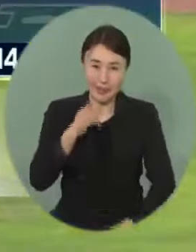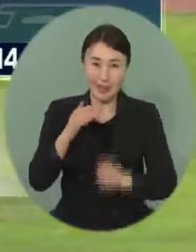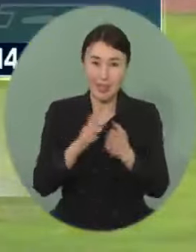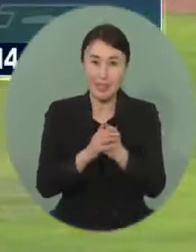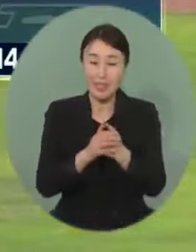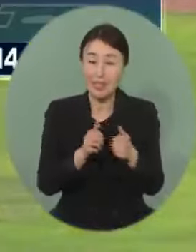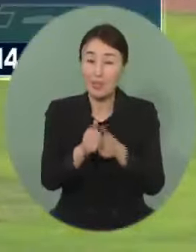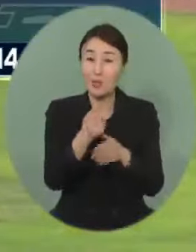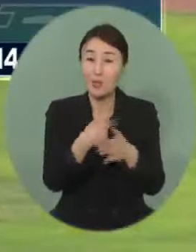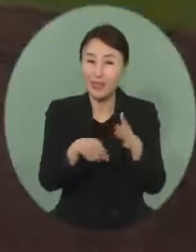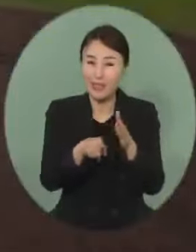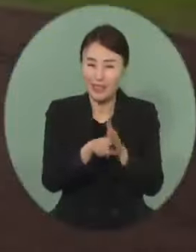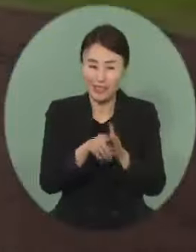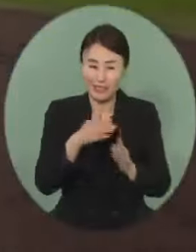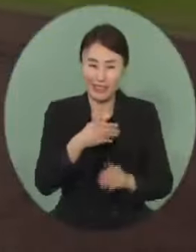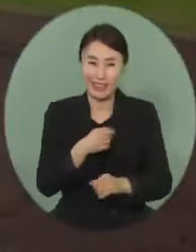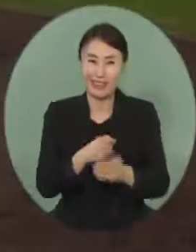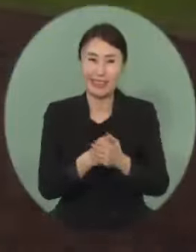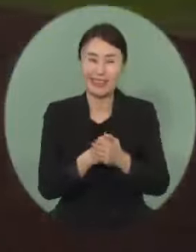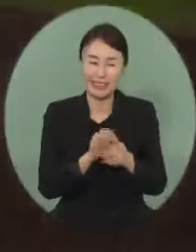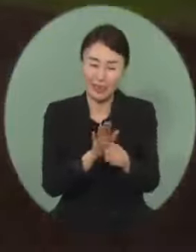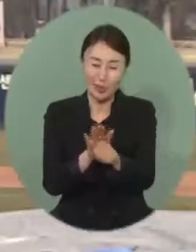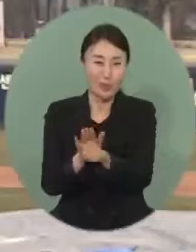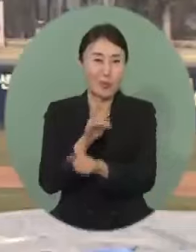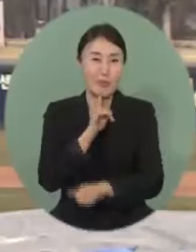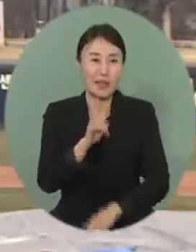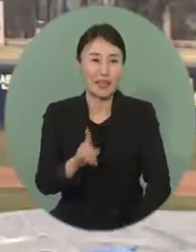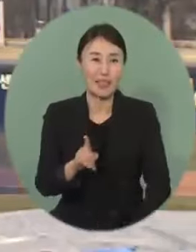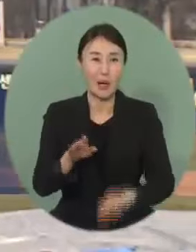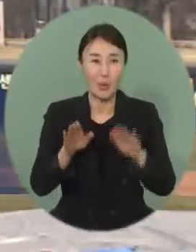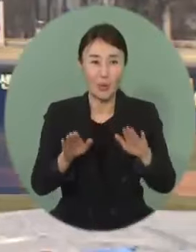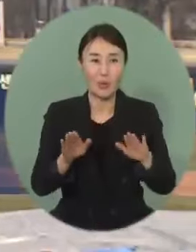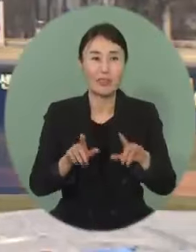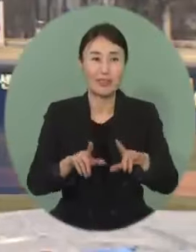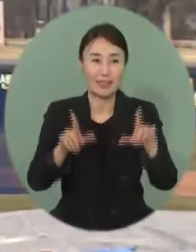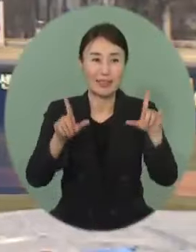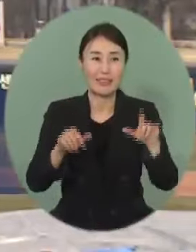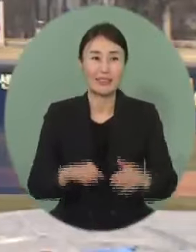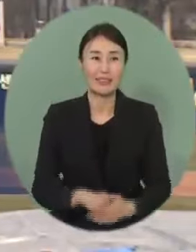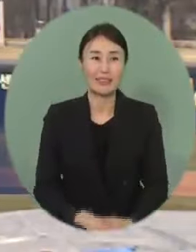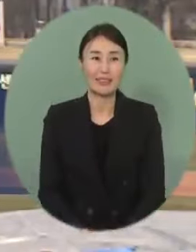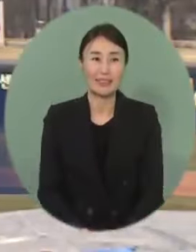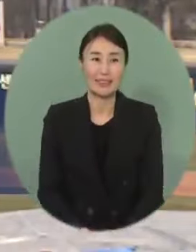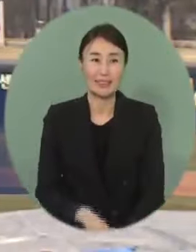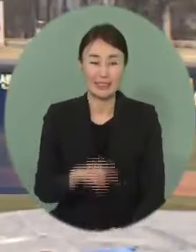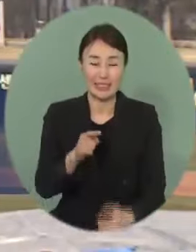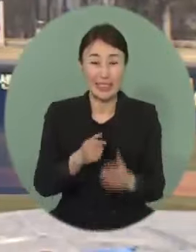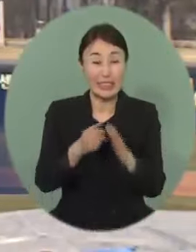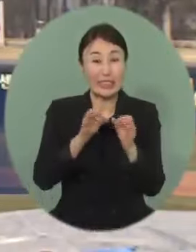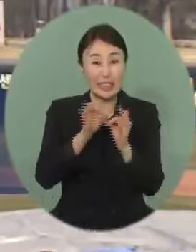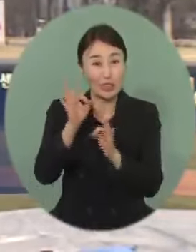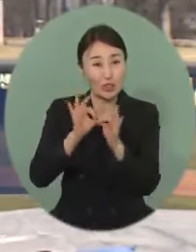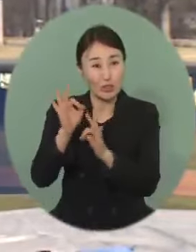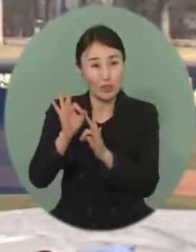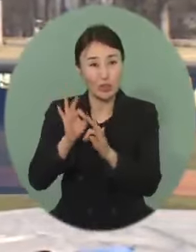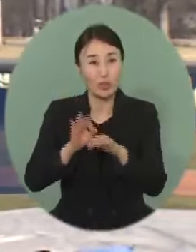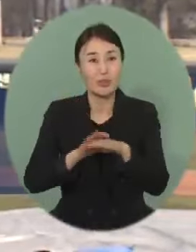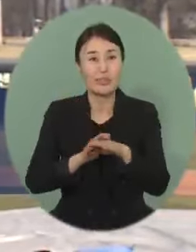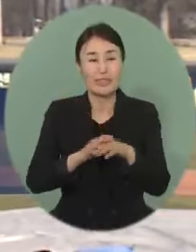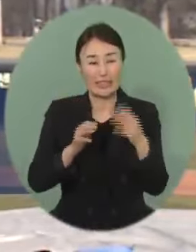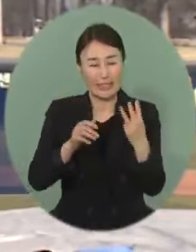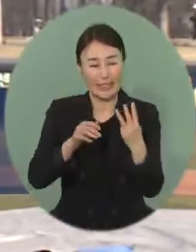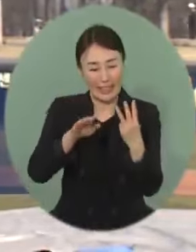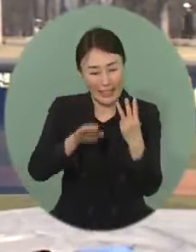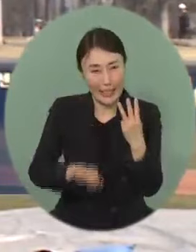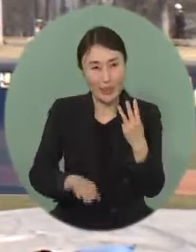책임지는 수호신으로서 자신감을 드러냈습니다. 올해는 뭐 블론 세이브를 3개 이하로 저만 뒤에서